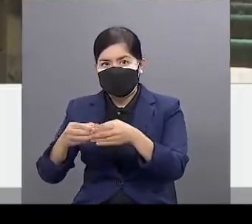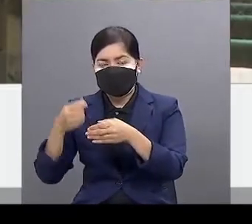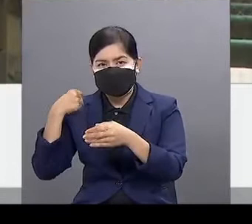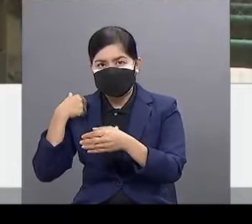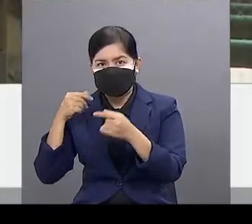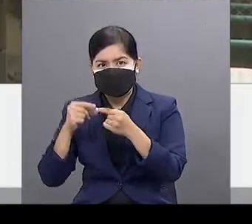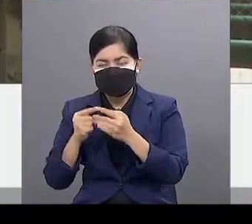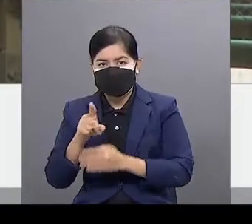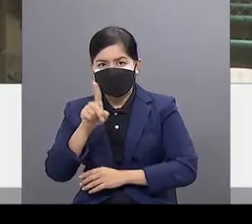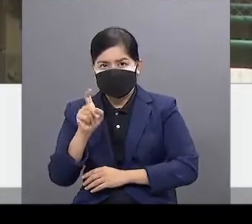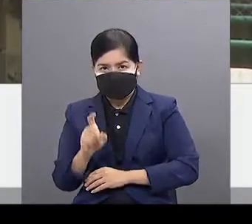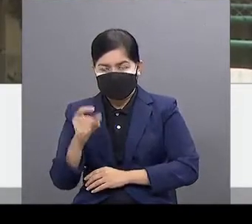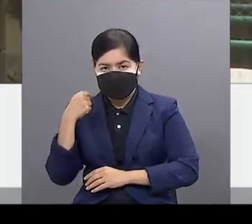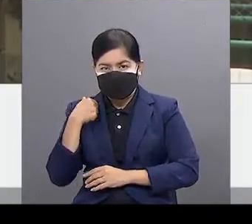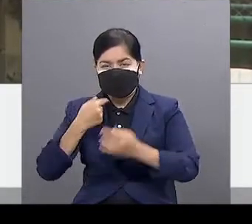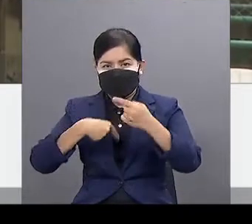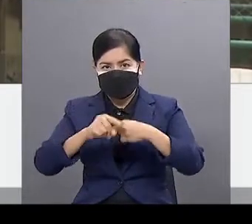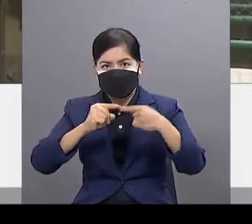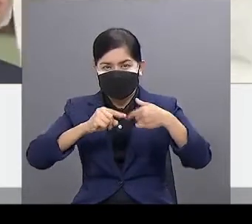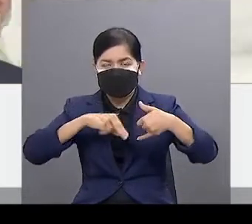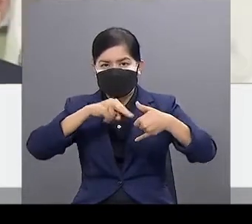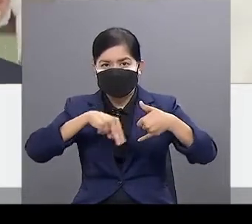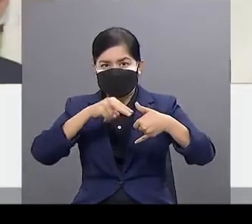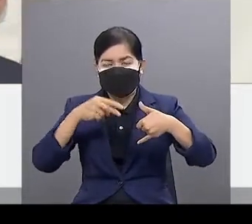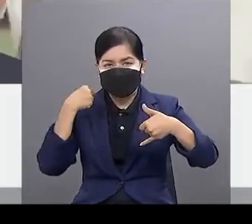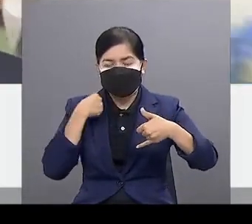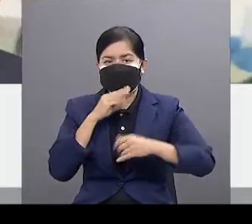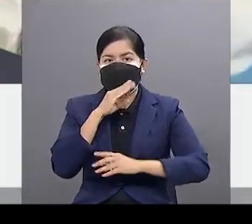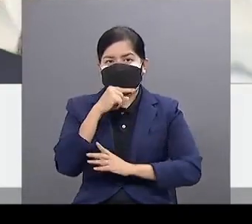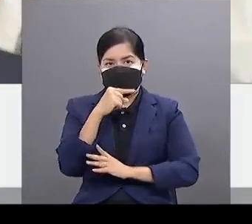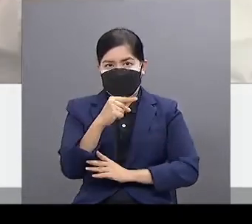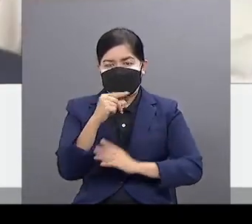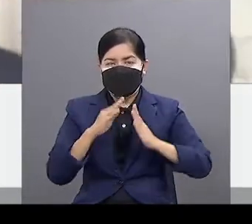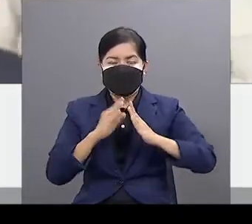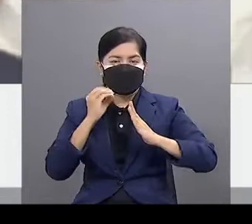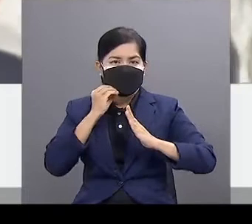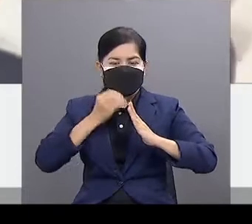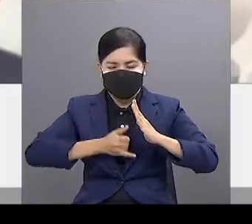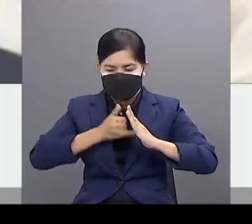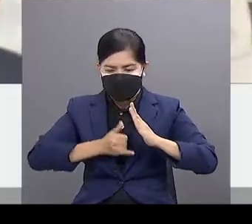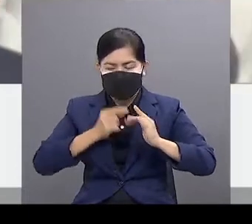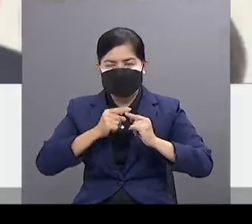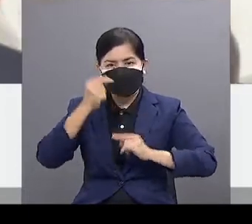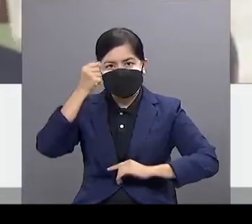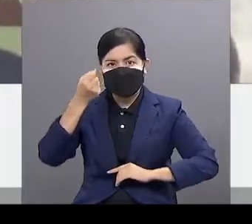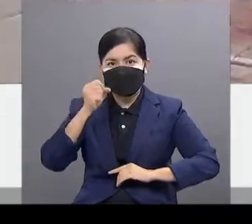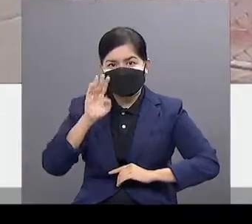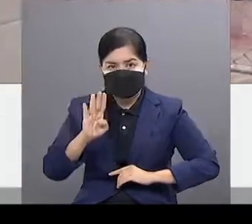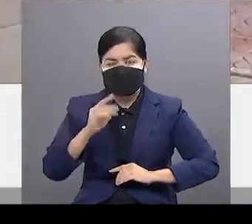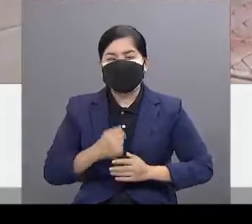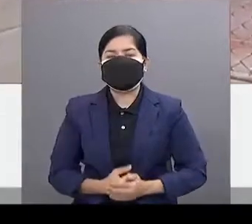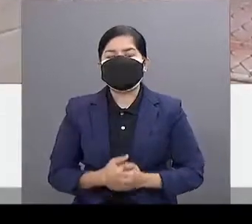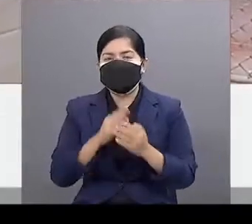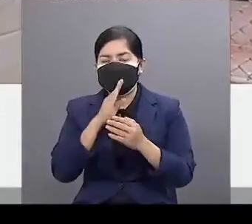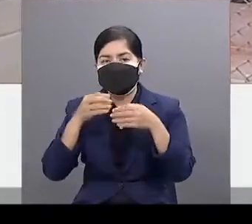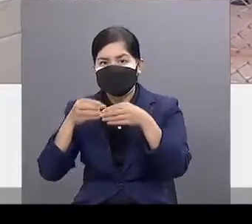หาเชื้อหาผลเป็นลบก็ให้กับตัวเองที่บ้าน 14วันส่วนกลุ่มเสี่ยงต่ำให้คุมไว้สังเกตอาการ 14วันและปฏิบัติตาม